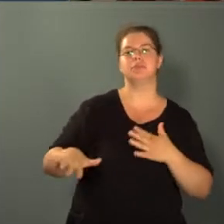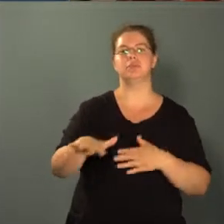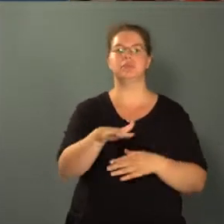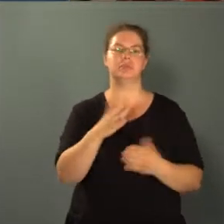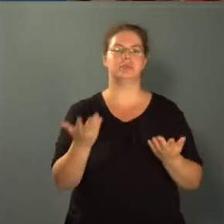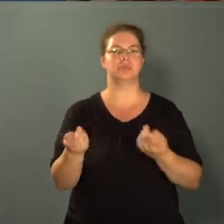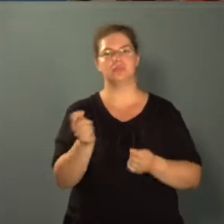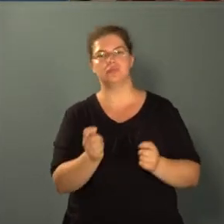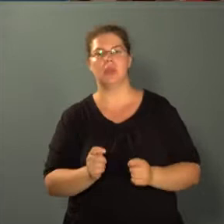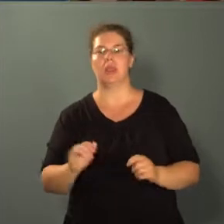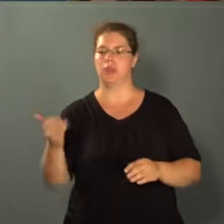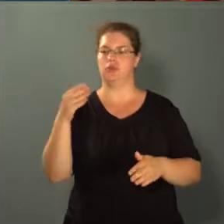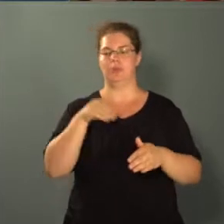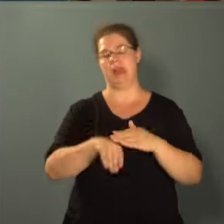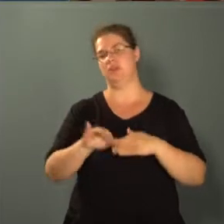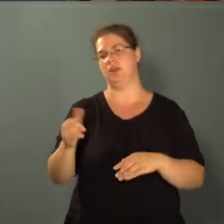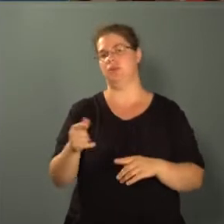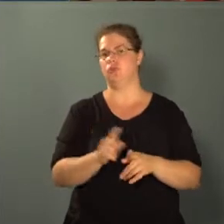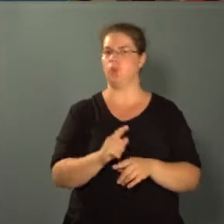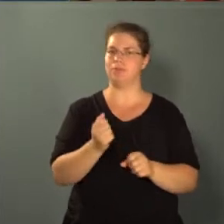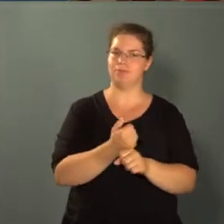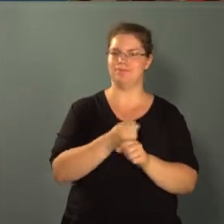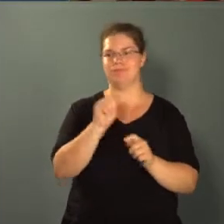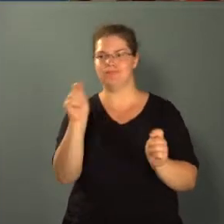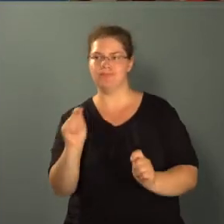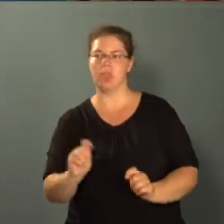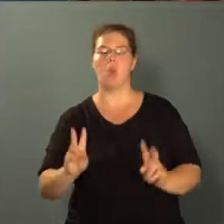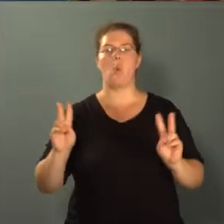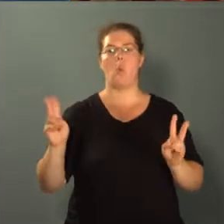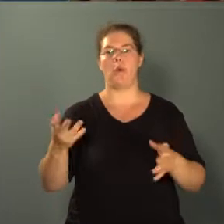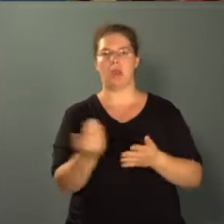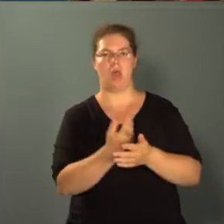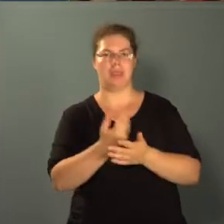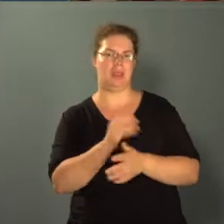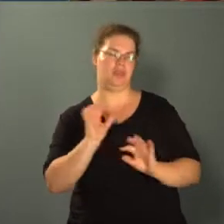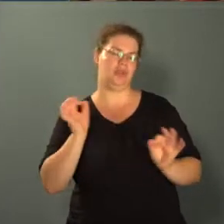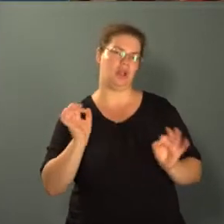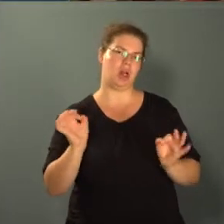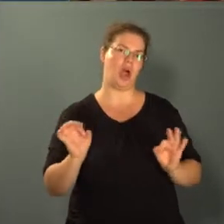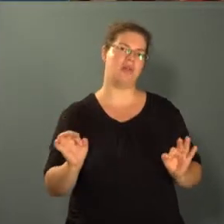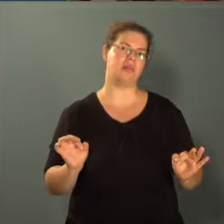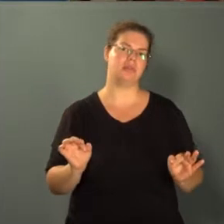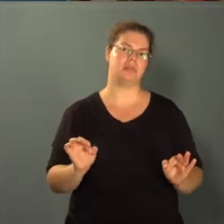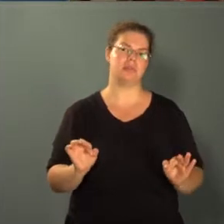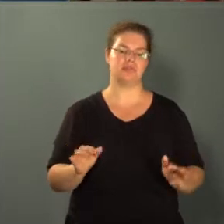alakítani hozzá, illetve a belsejét megpróbáljuk úgy kialakítani, hogy tényleg egy használható és egy nagyon klassz